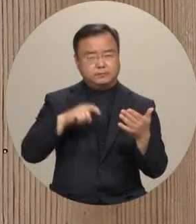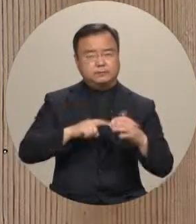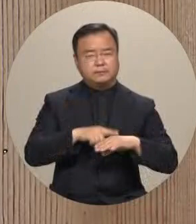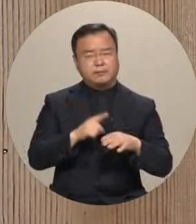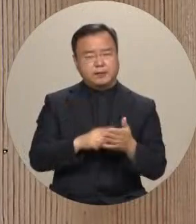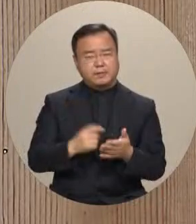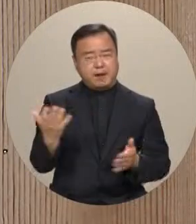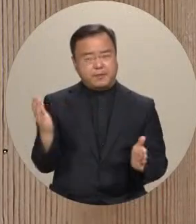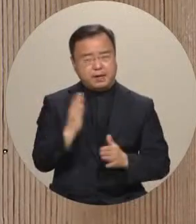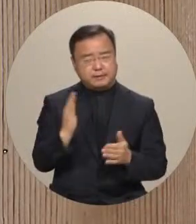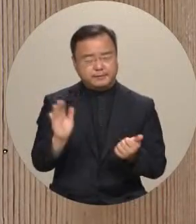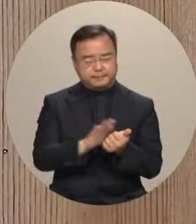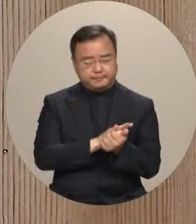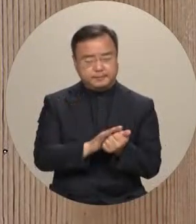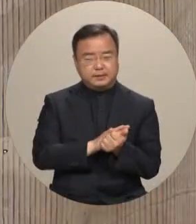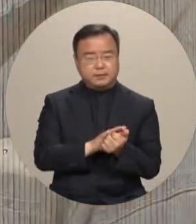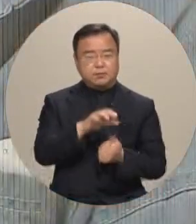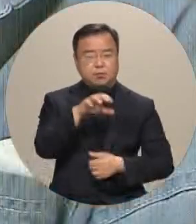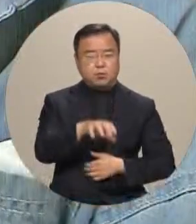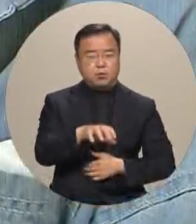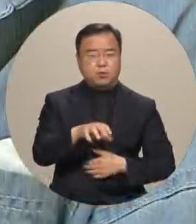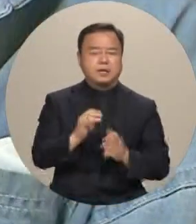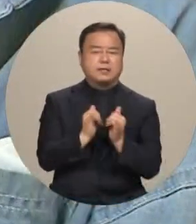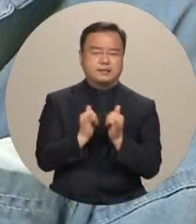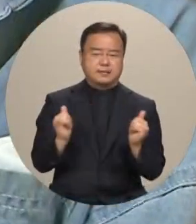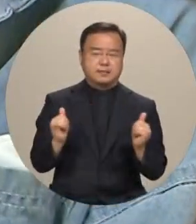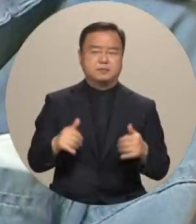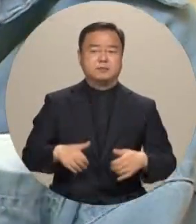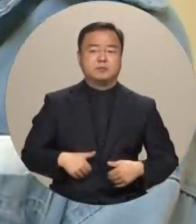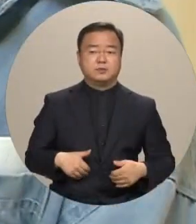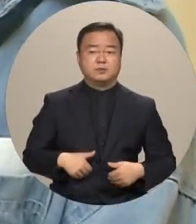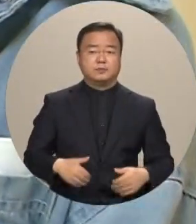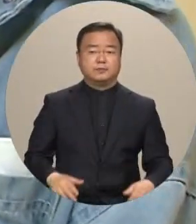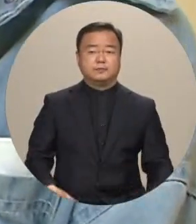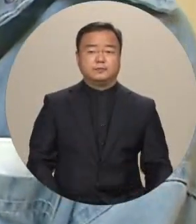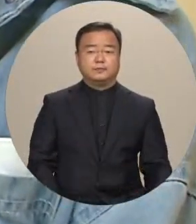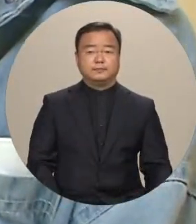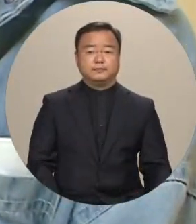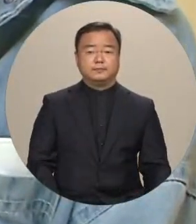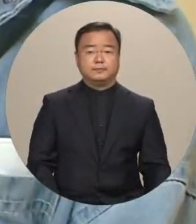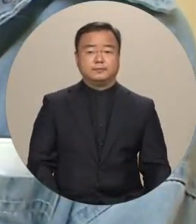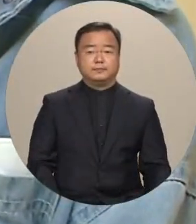살필 공간과 인력 확충이 절실합니다. EBS 뉴스 진태입니다.